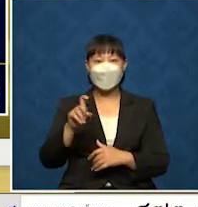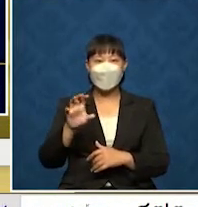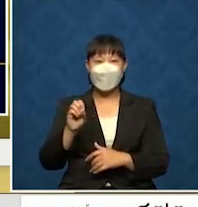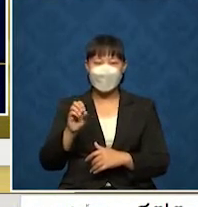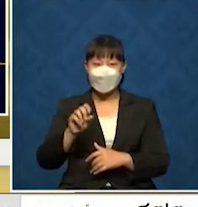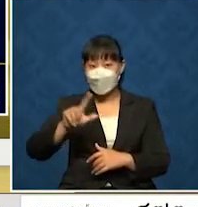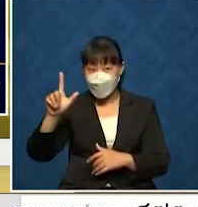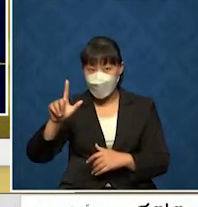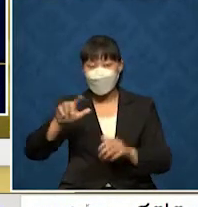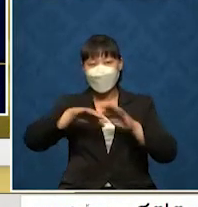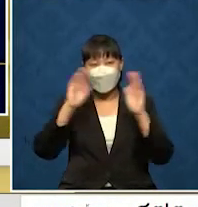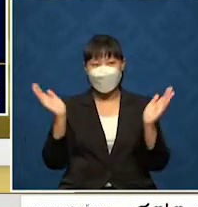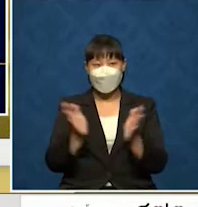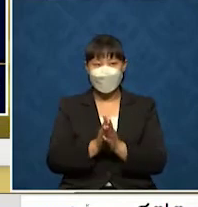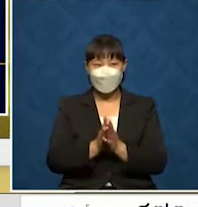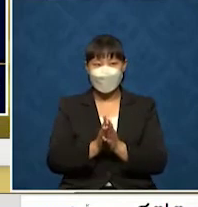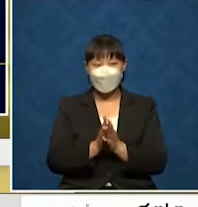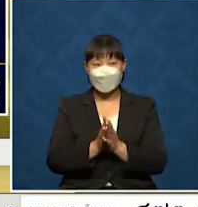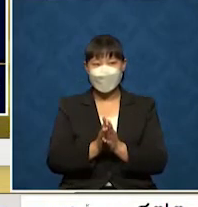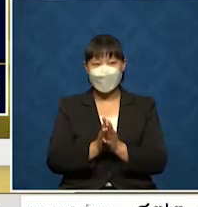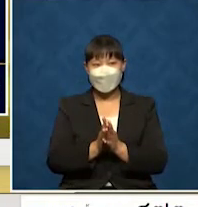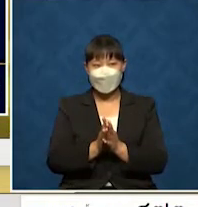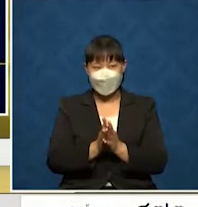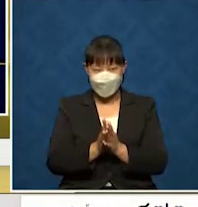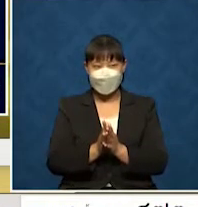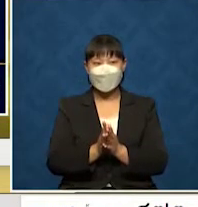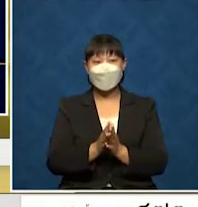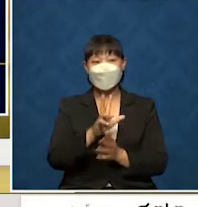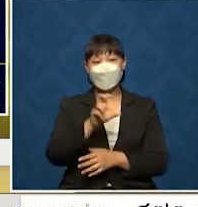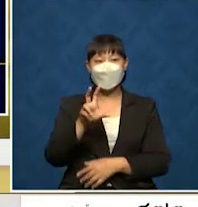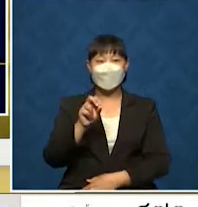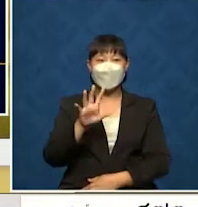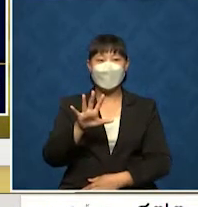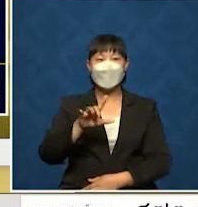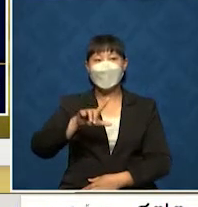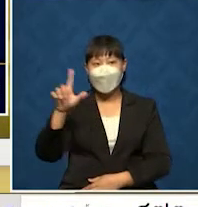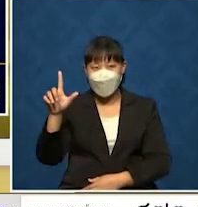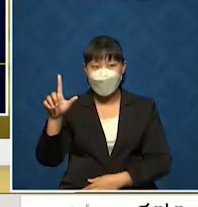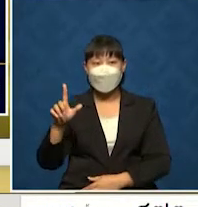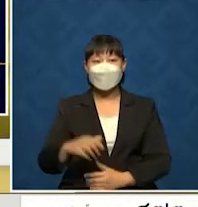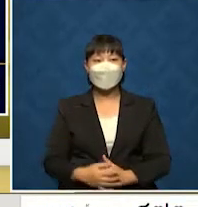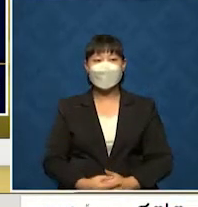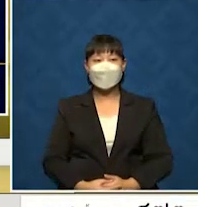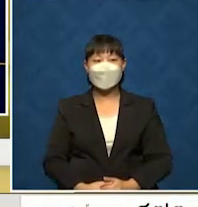150กว่าล้านรวมเป็นเงินสดและทองรูปพรรณ335ล้านบา